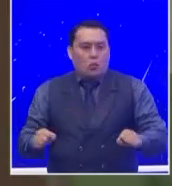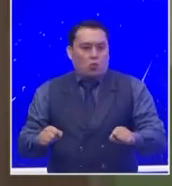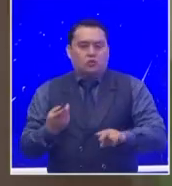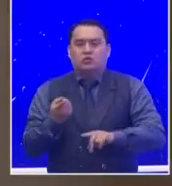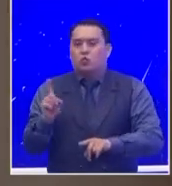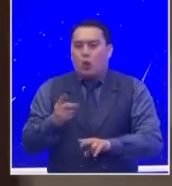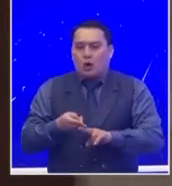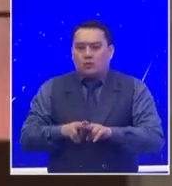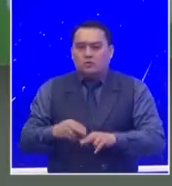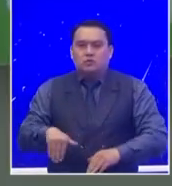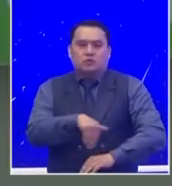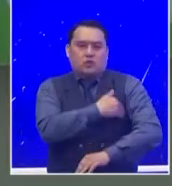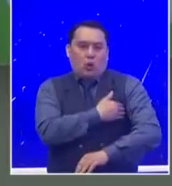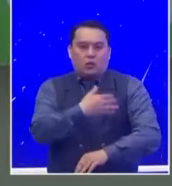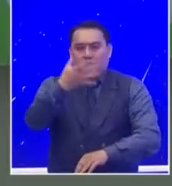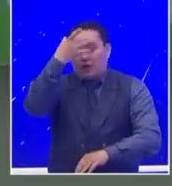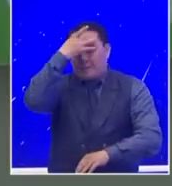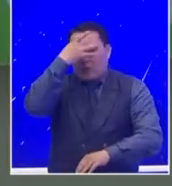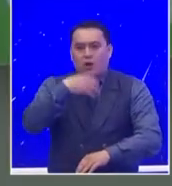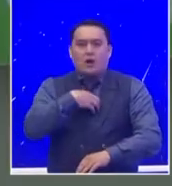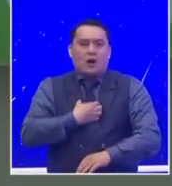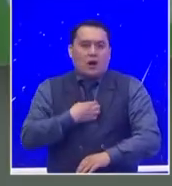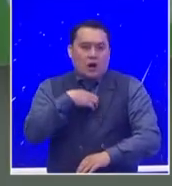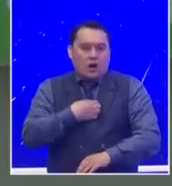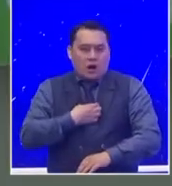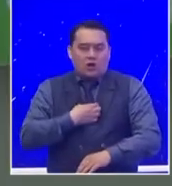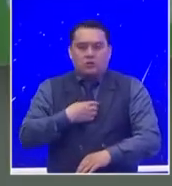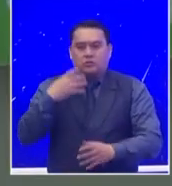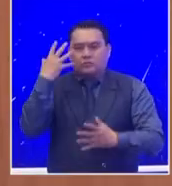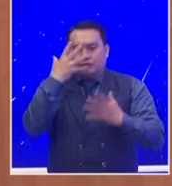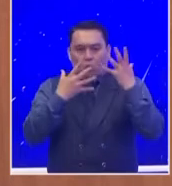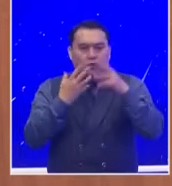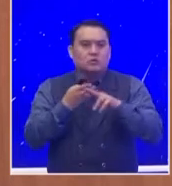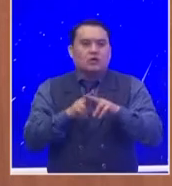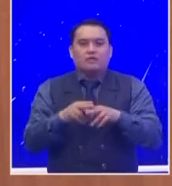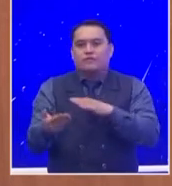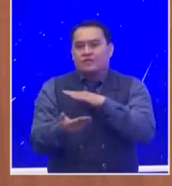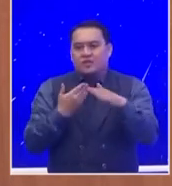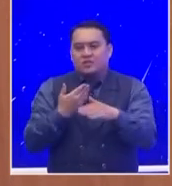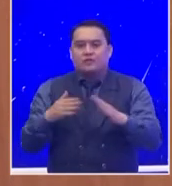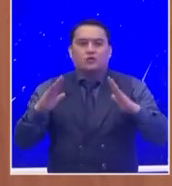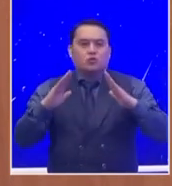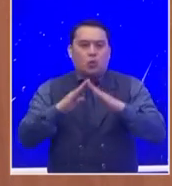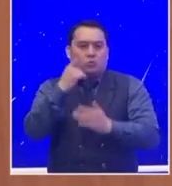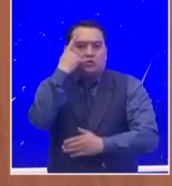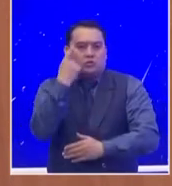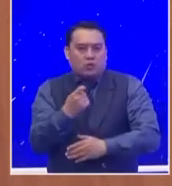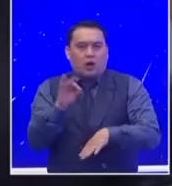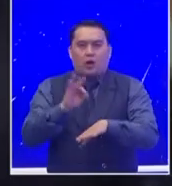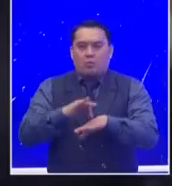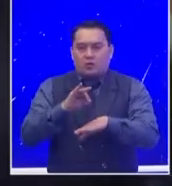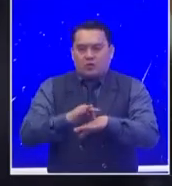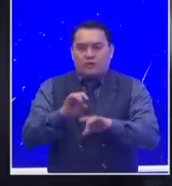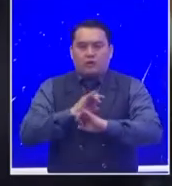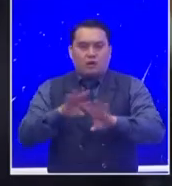симптомы – повышение температуры, головная боль, кашель, диарея, общее недомогание – необходимо вызвать врача на дом и сообщить о симптомах и